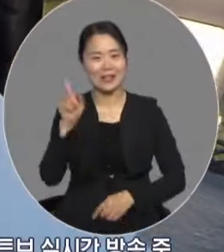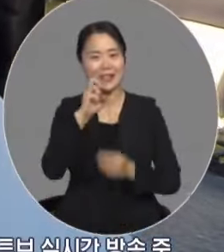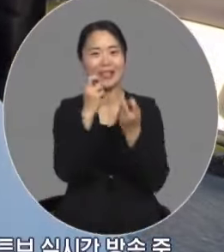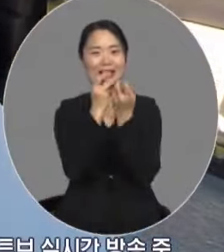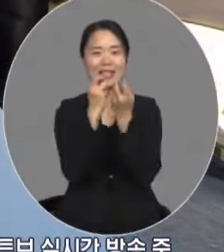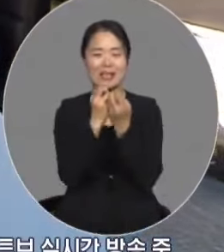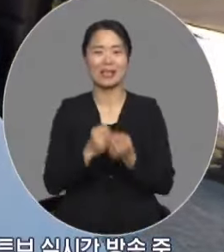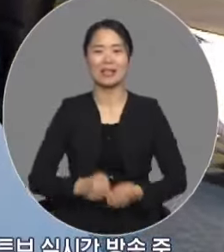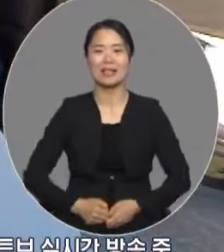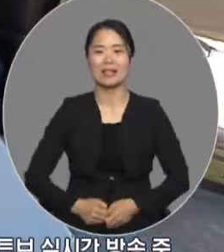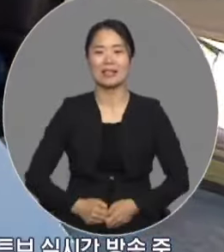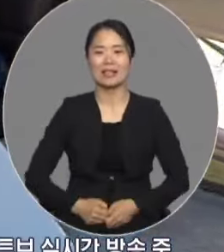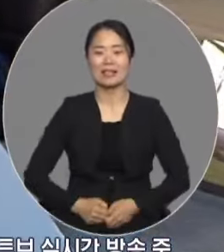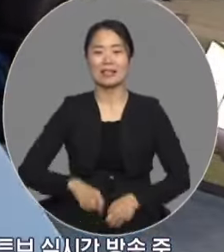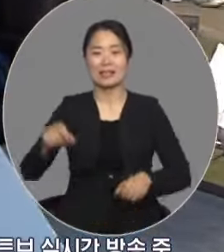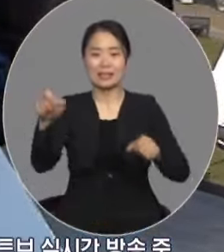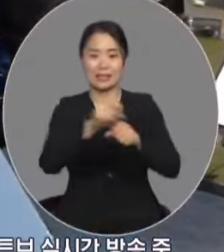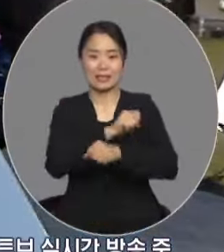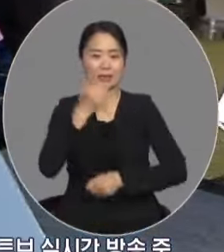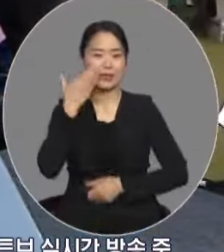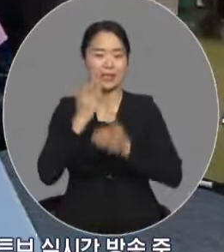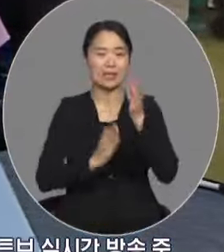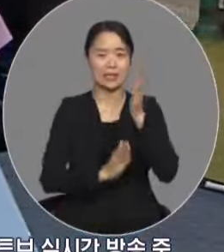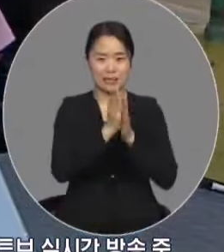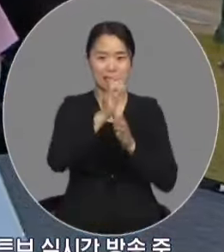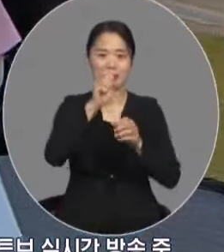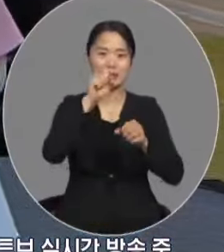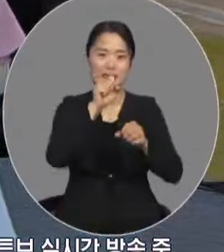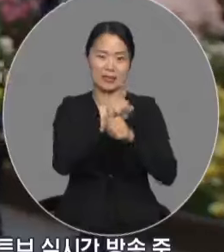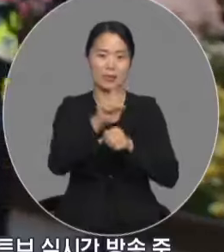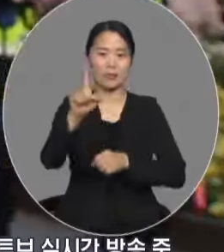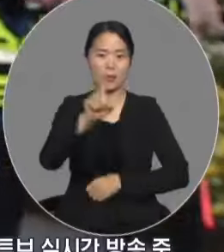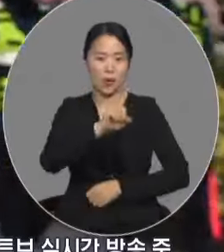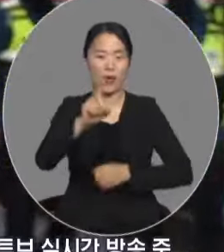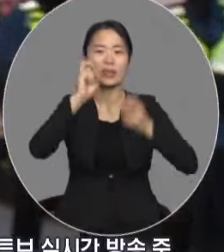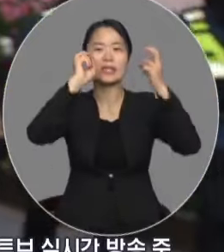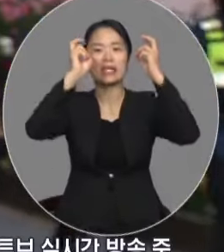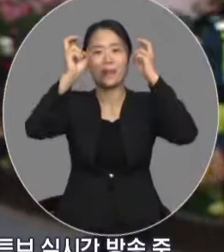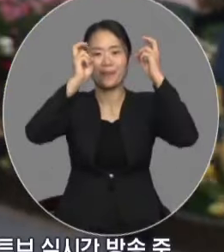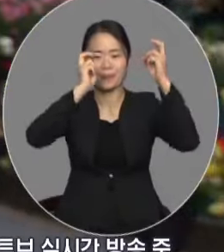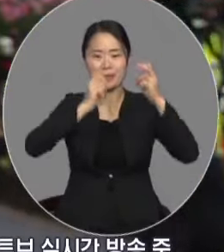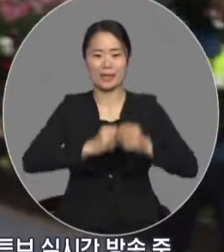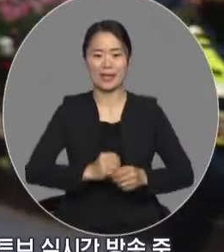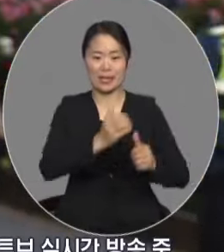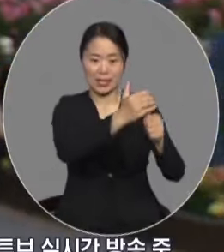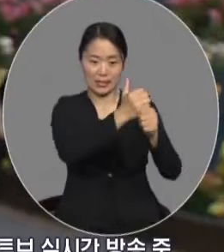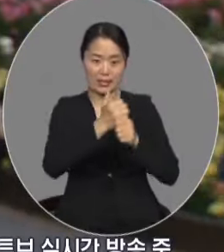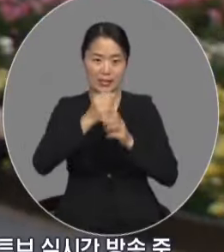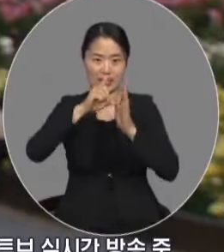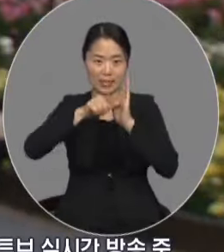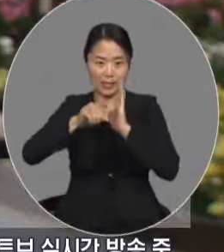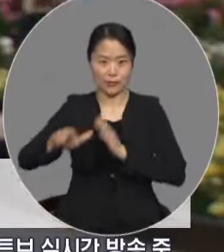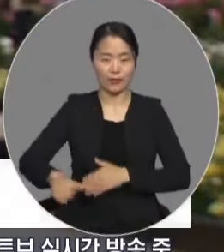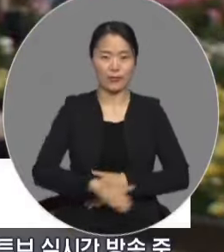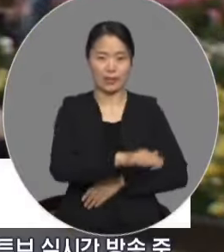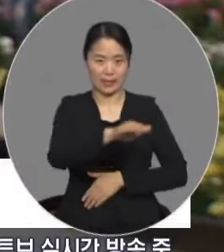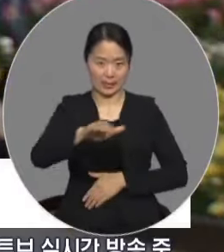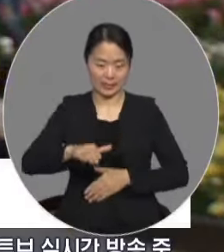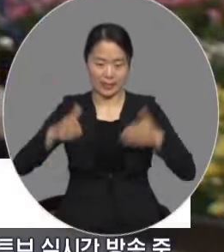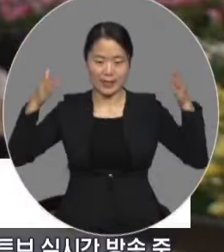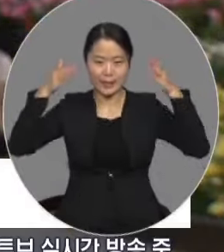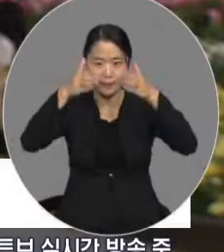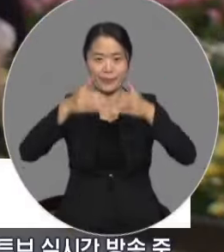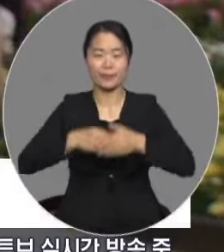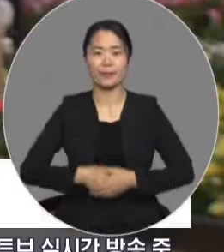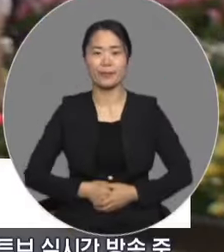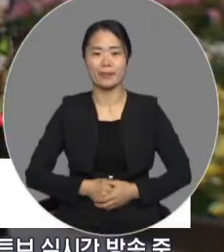많은 요인들이 있겠지만 특히 울산의 특징은 이 기업이잖아요. 그래서 기업 유치에 저희들 전력을 다할 겁니다.